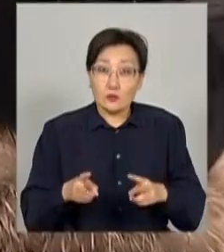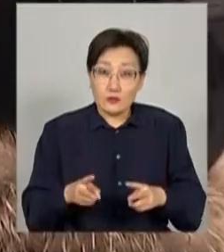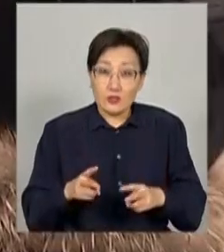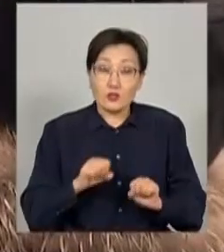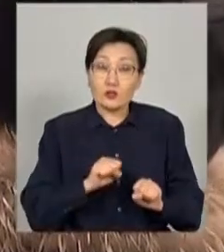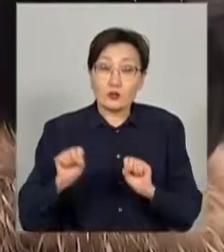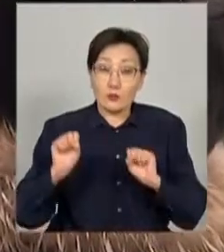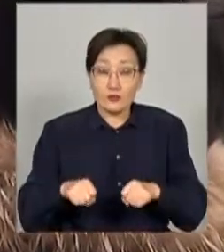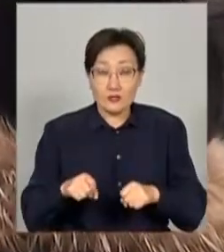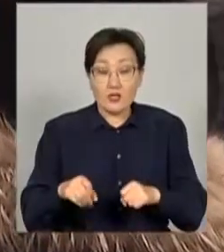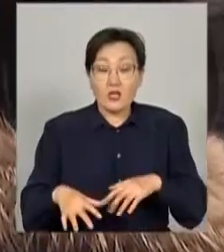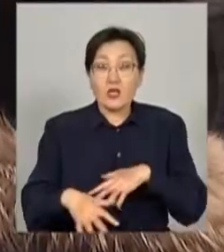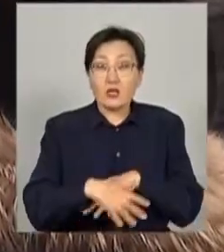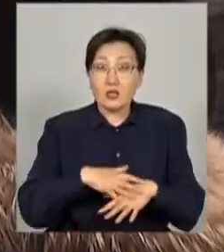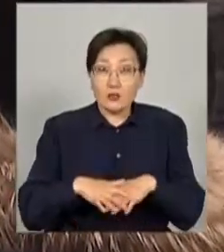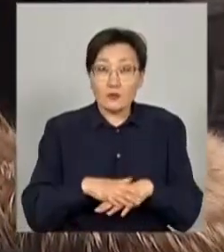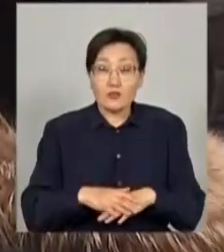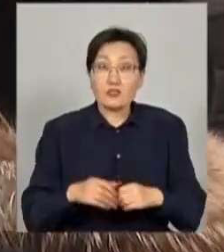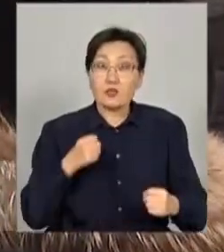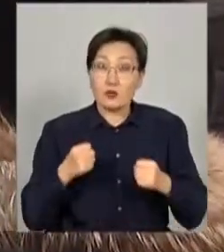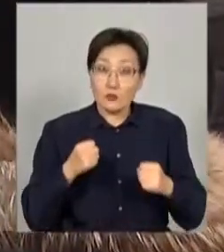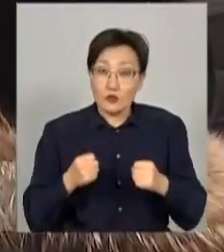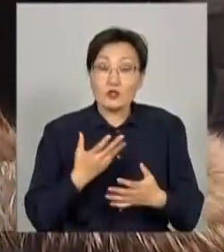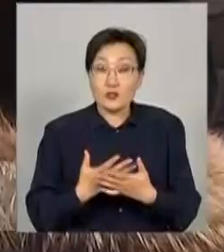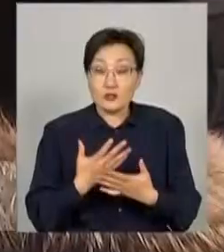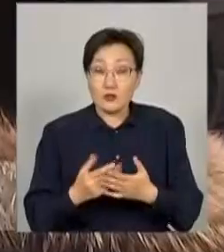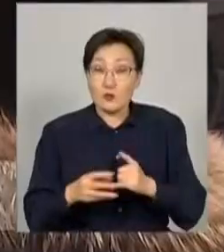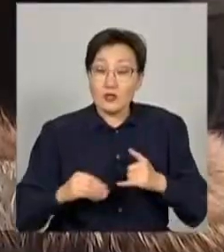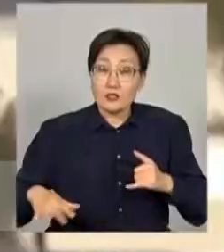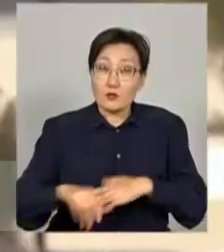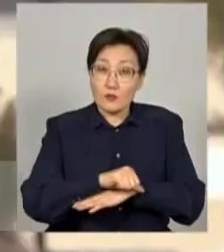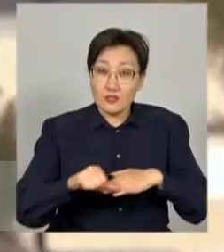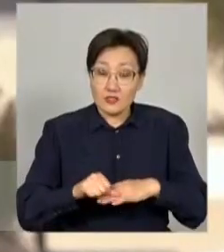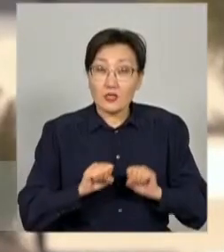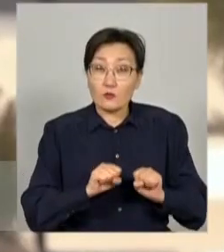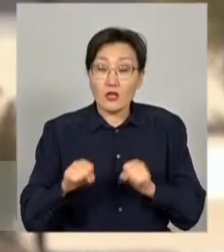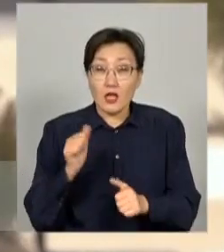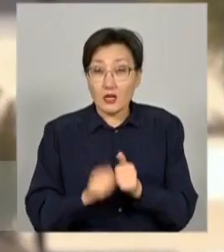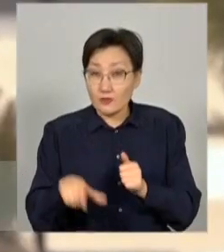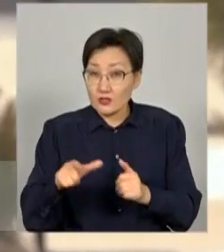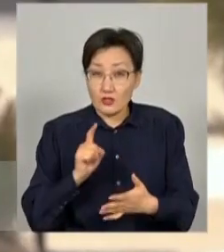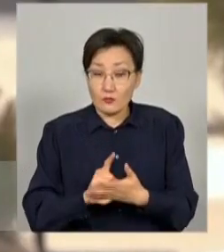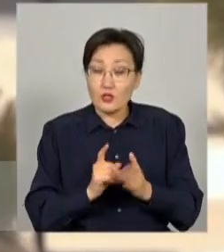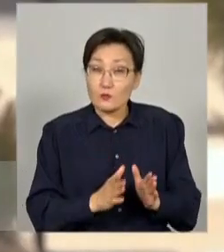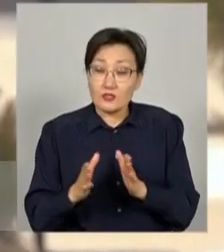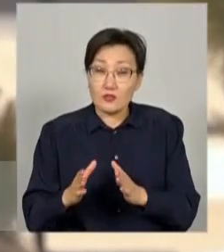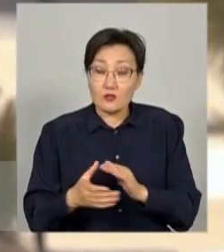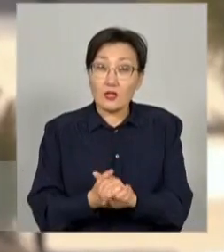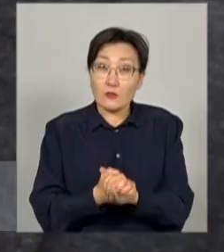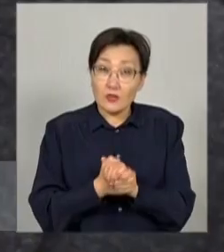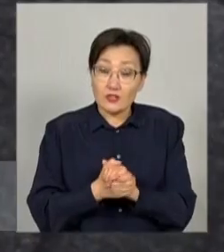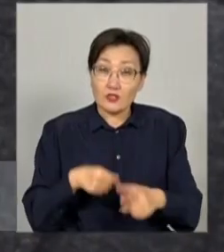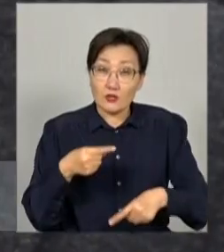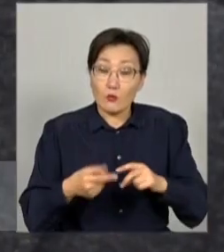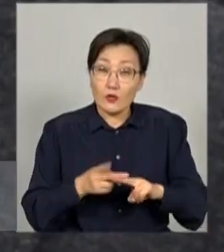қайтардық. Елдігімізді таныттық. Елдің амандығын, жердің тұтастығын қорғау әрбір азаматтың парызы. Тұрақтылық пен татулық болса ғана